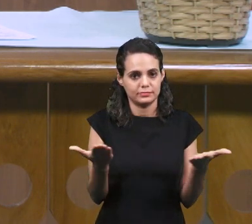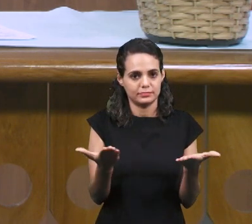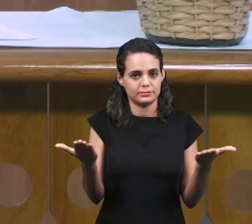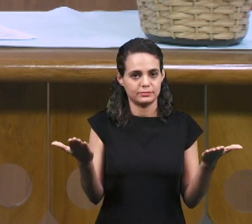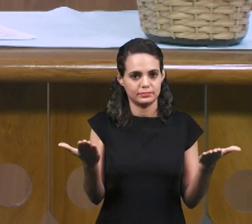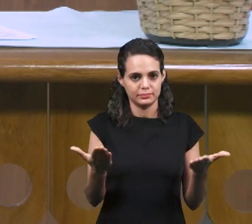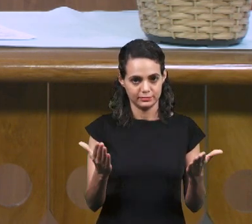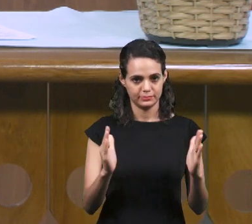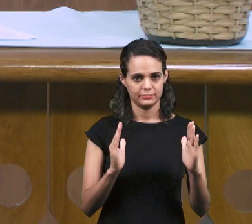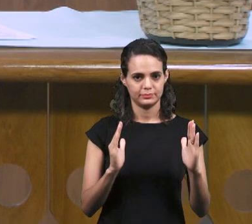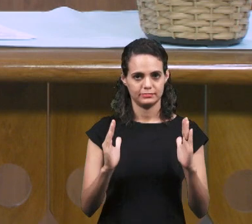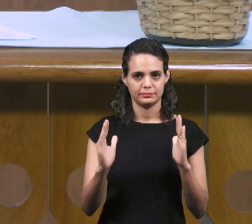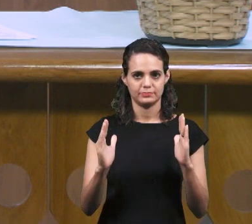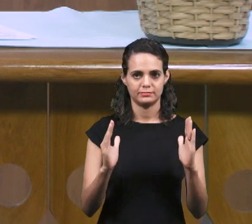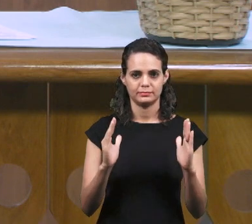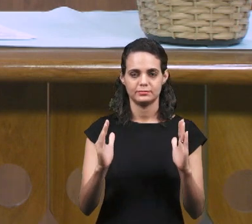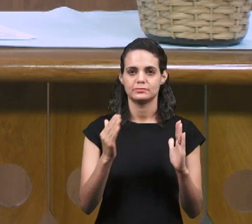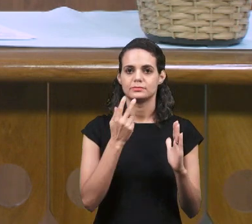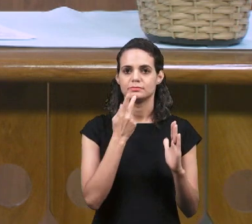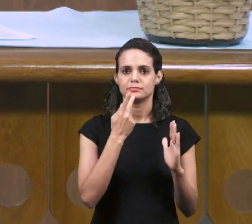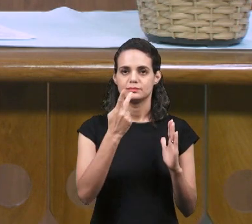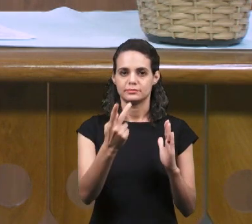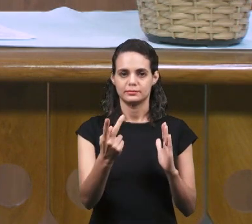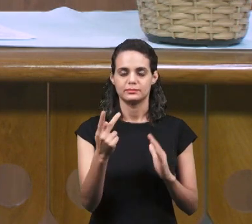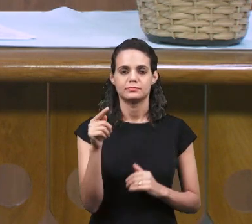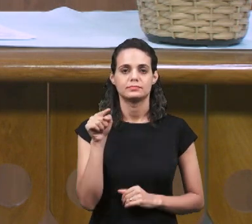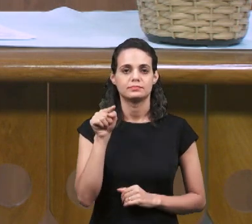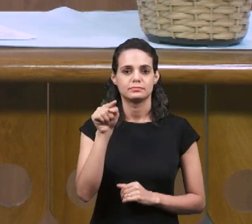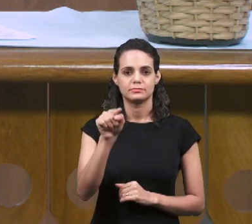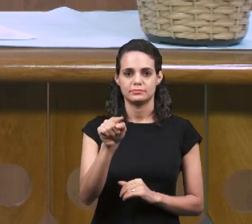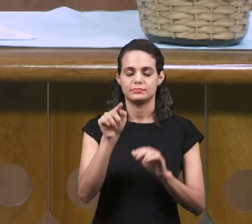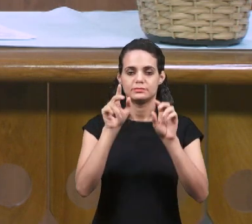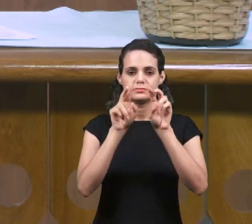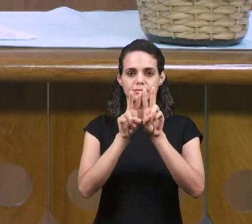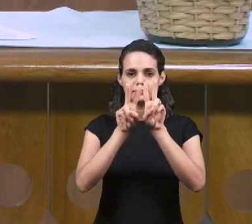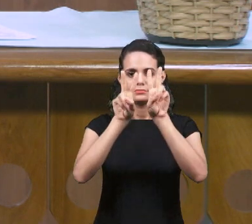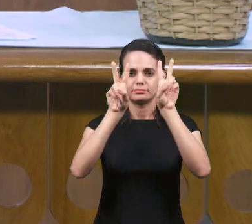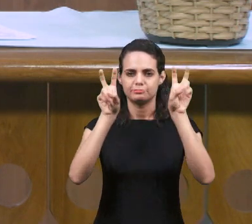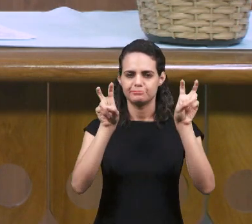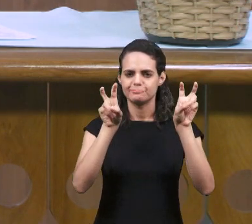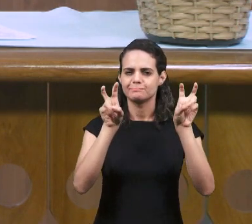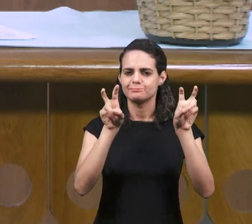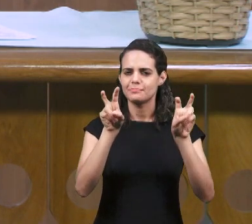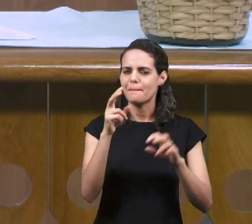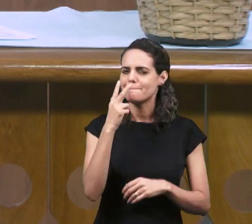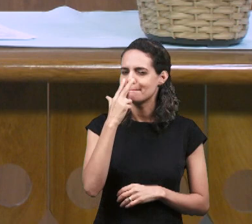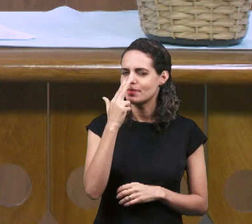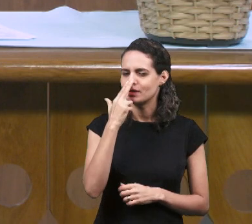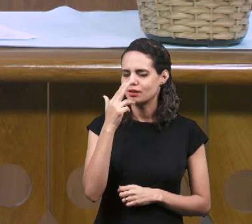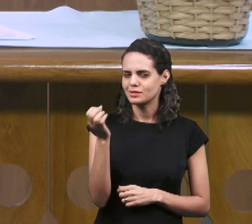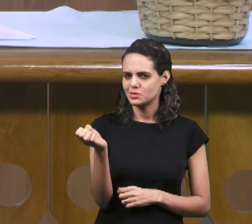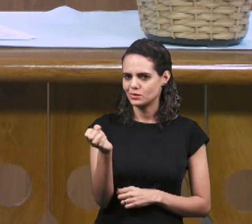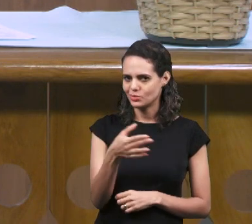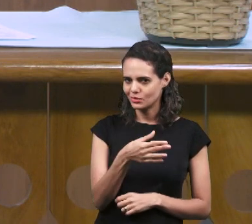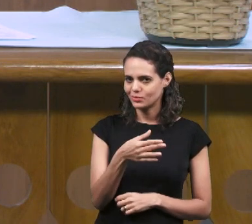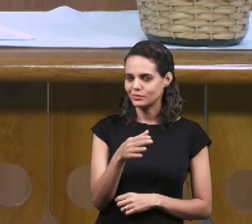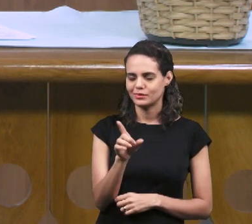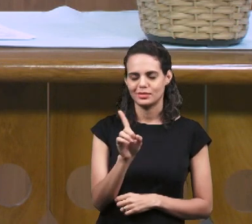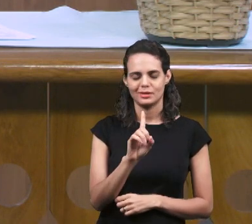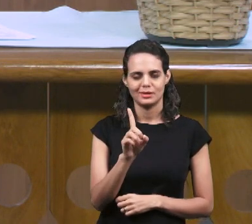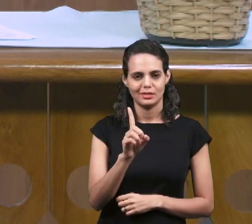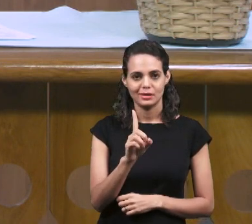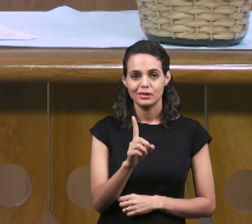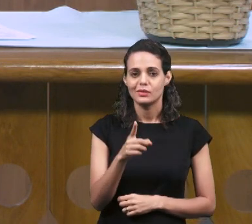sœurs qu'il y a un sujet ici qui semble nouveau, mais c'est un sujet